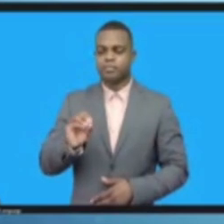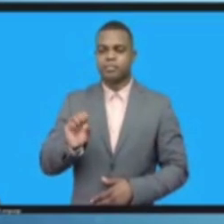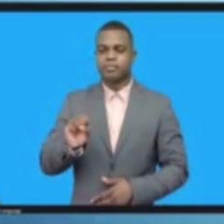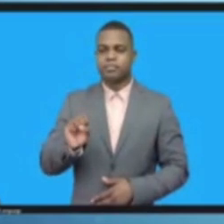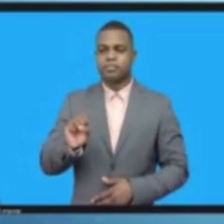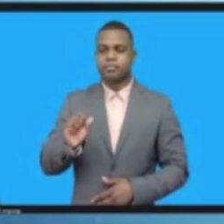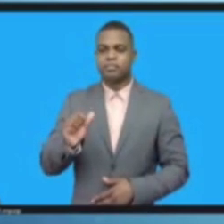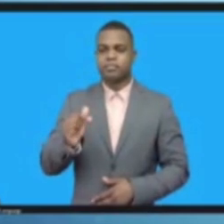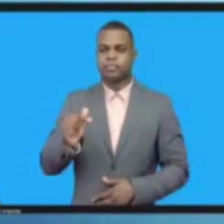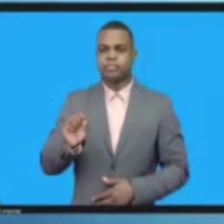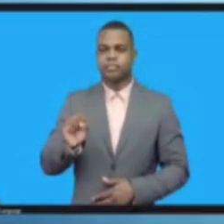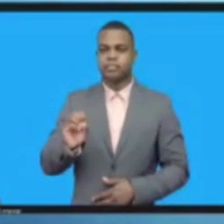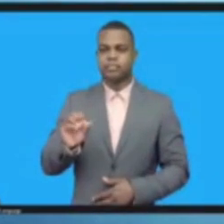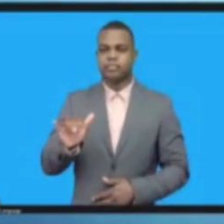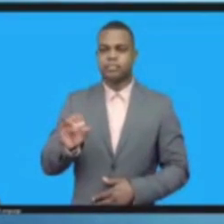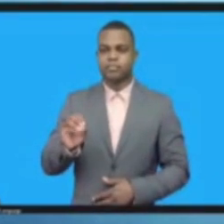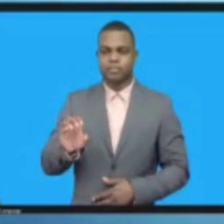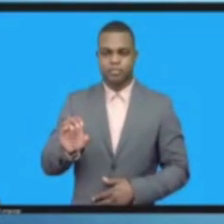les jeunes,